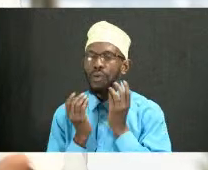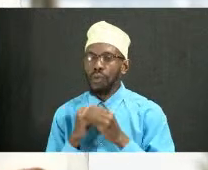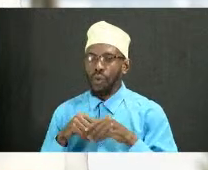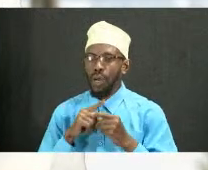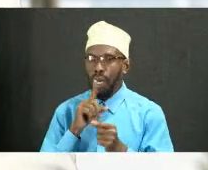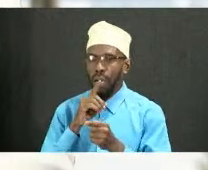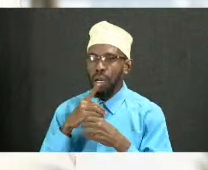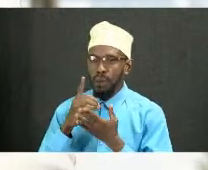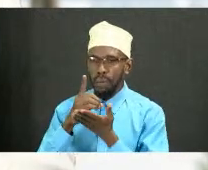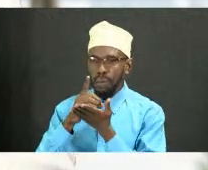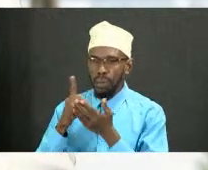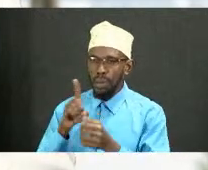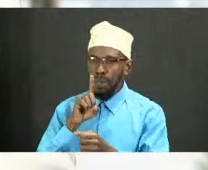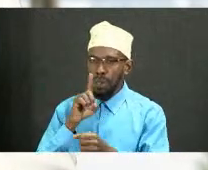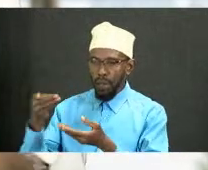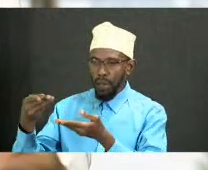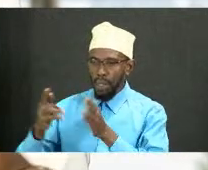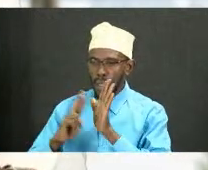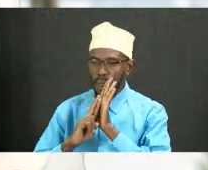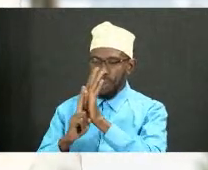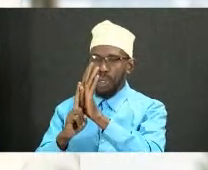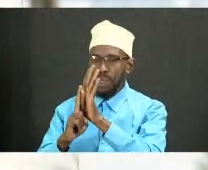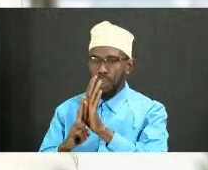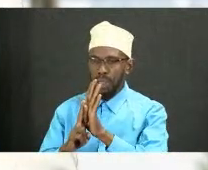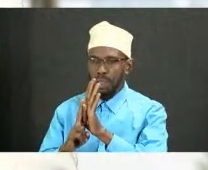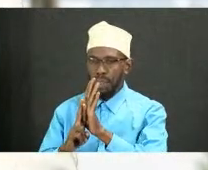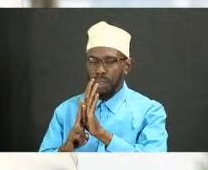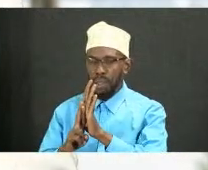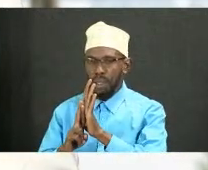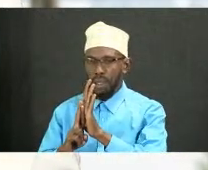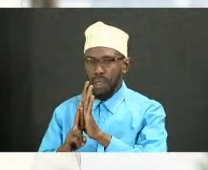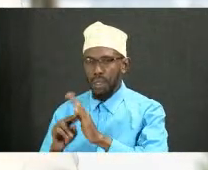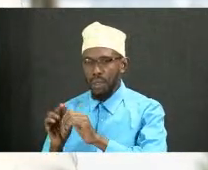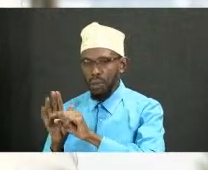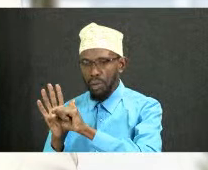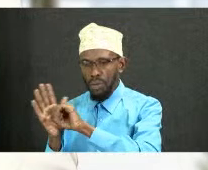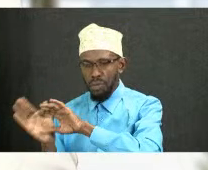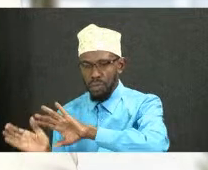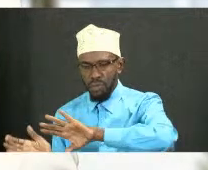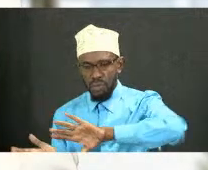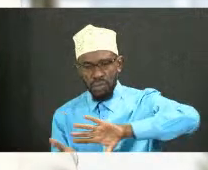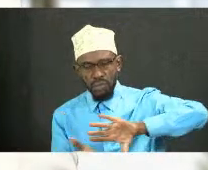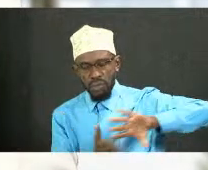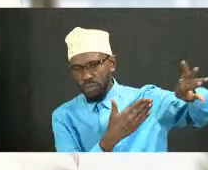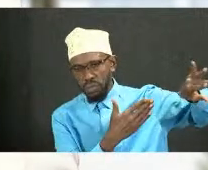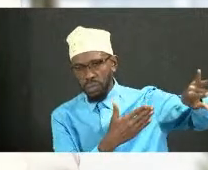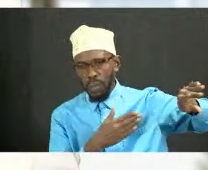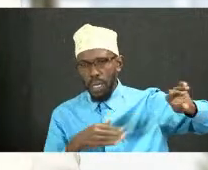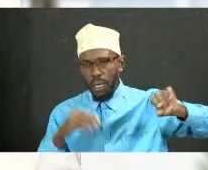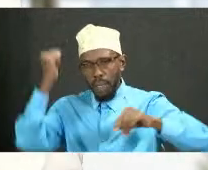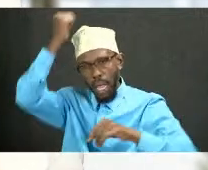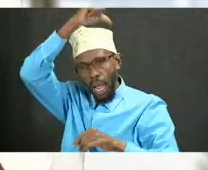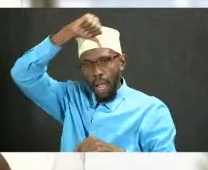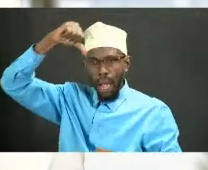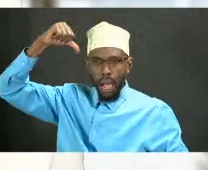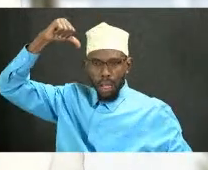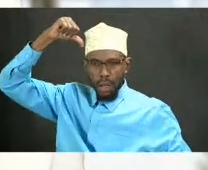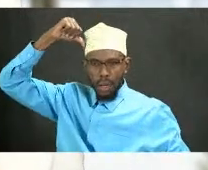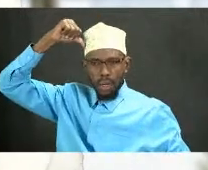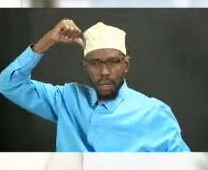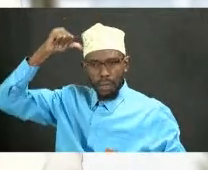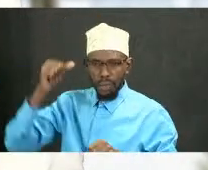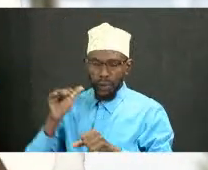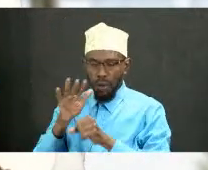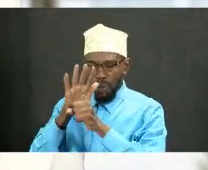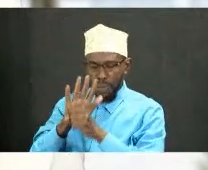aliweza kufanyiwa hisar, yani kufungiwa na Makuraish, wakawa hawawezi kutoka mahali ambako